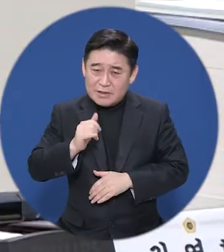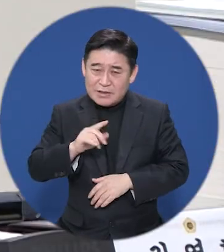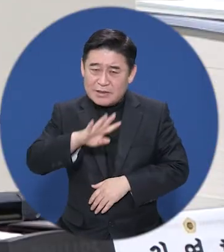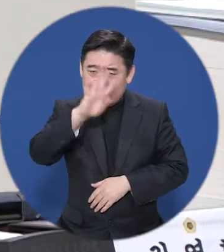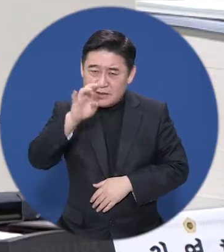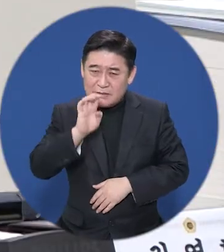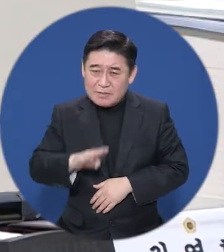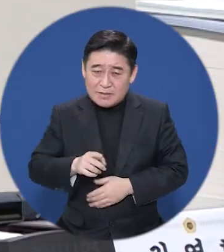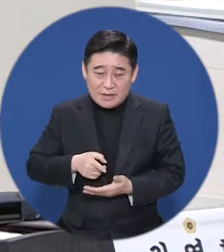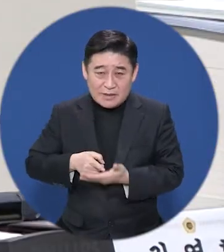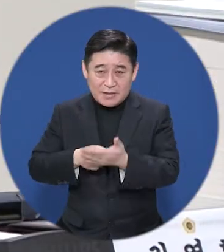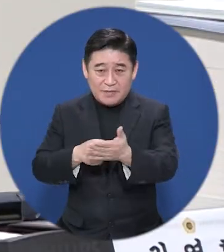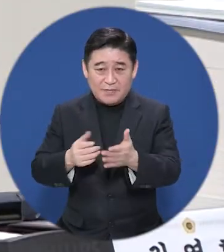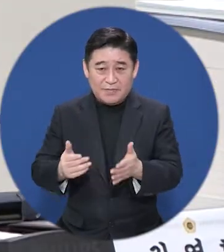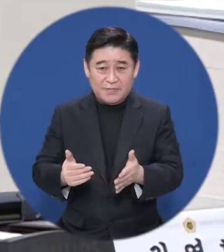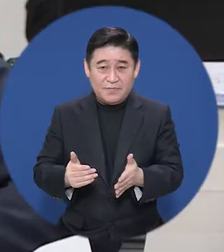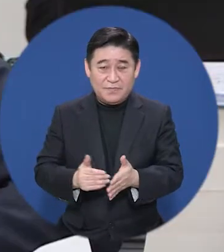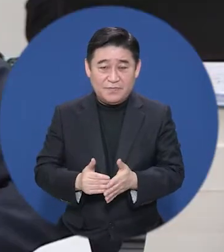의문이라고 지적했습니다.